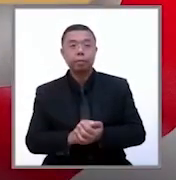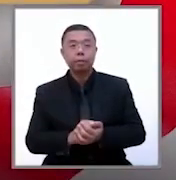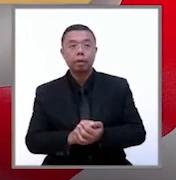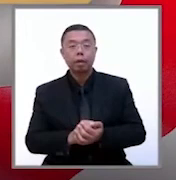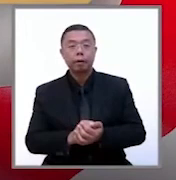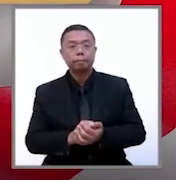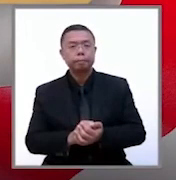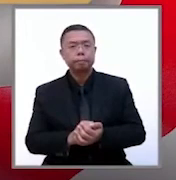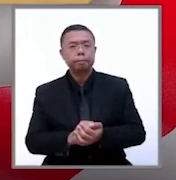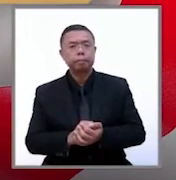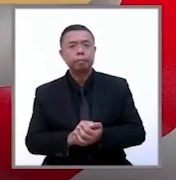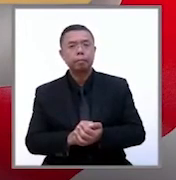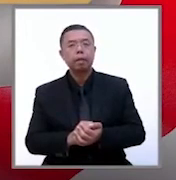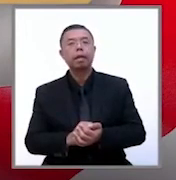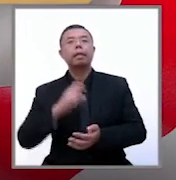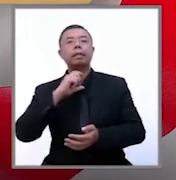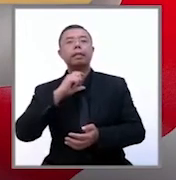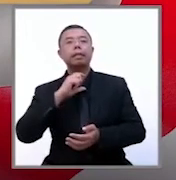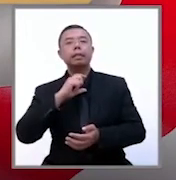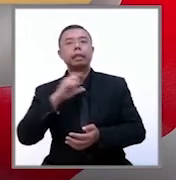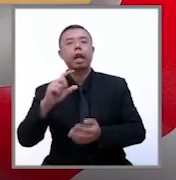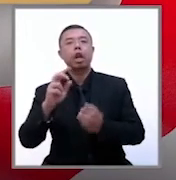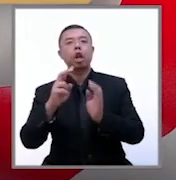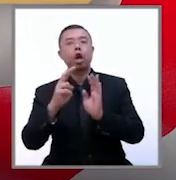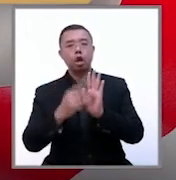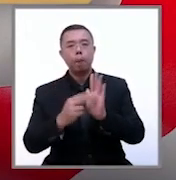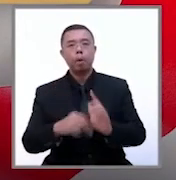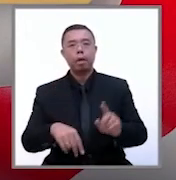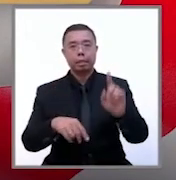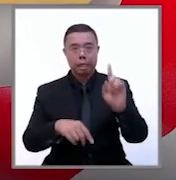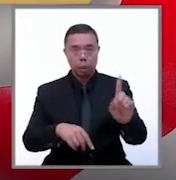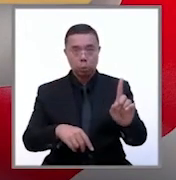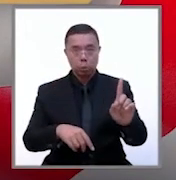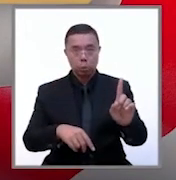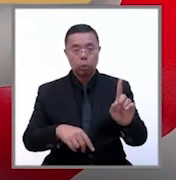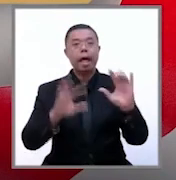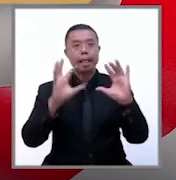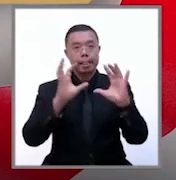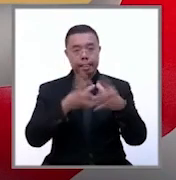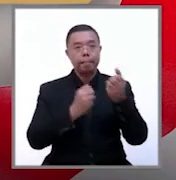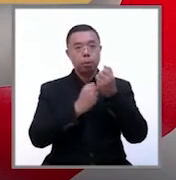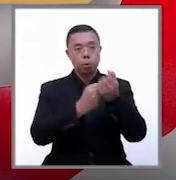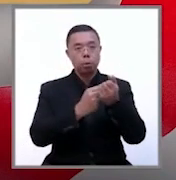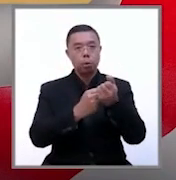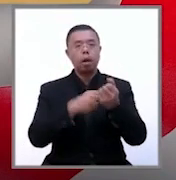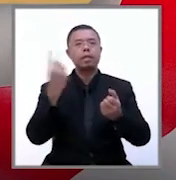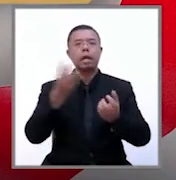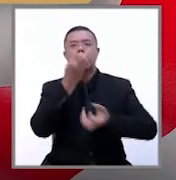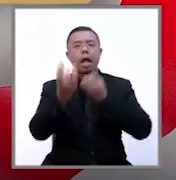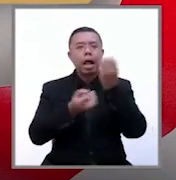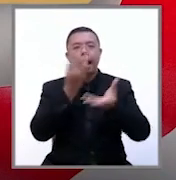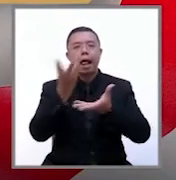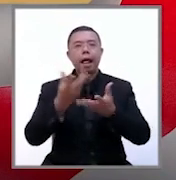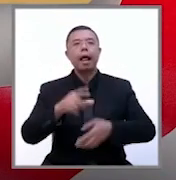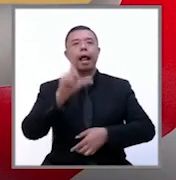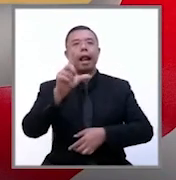muaimin paslon nomor sat dan tim suksesnya sering menggaungkan